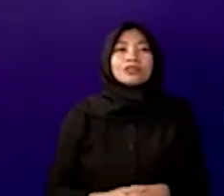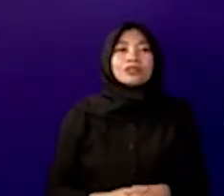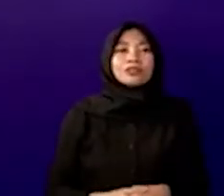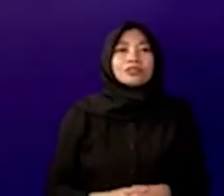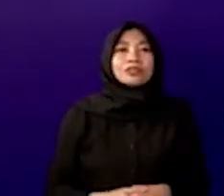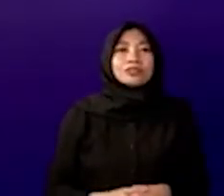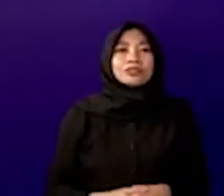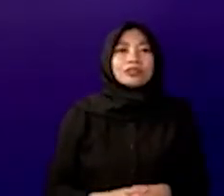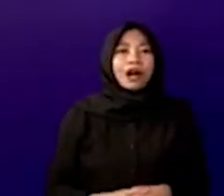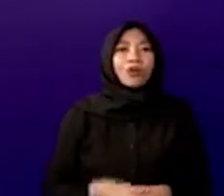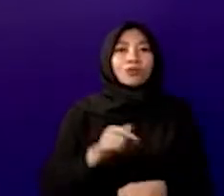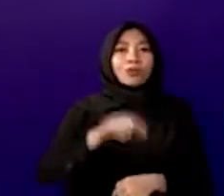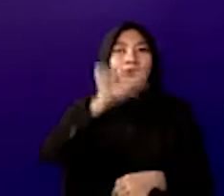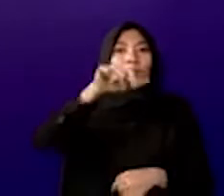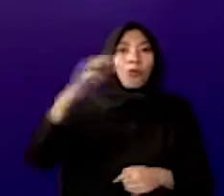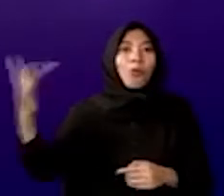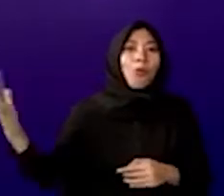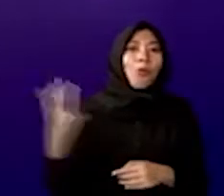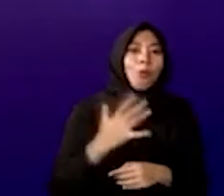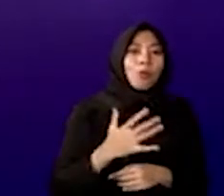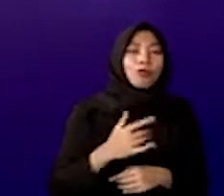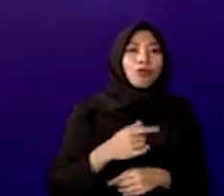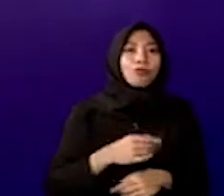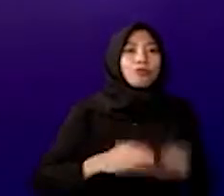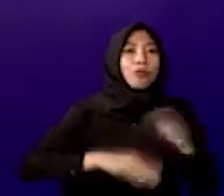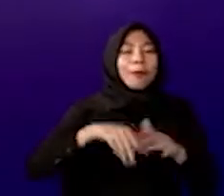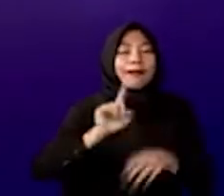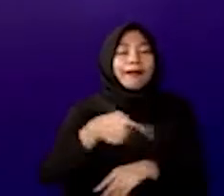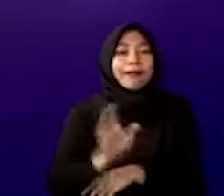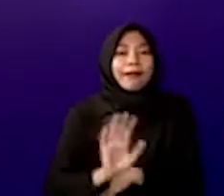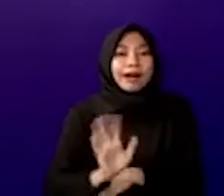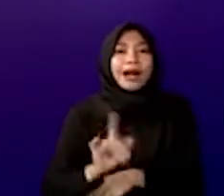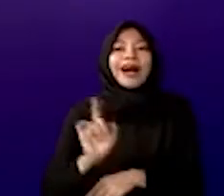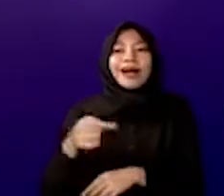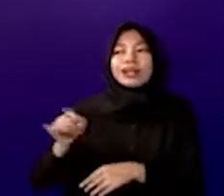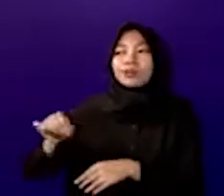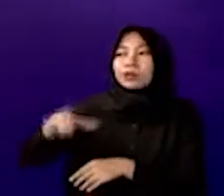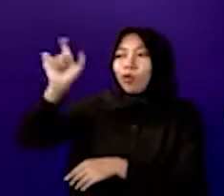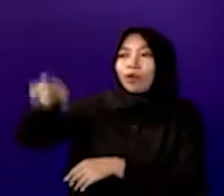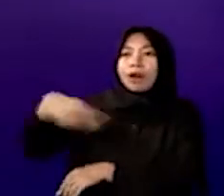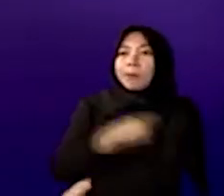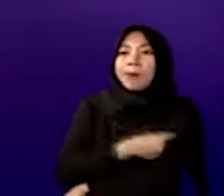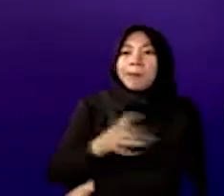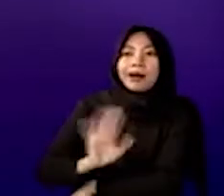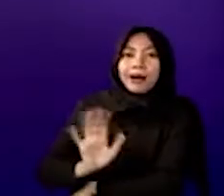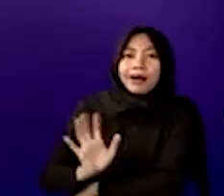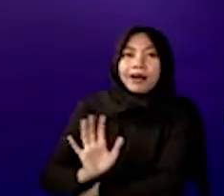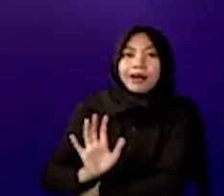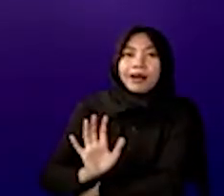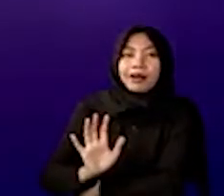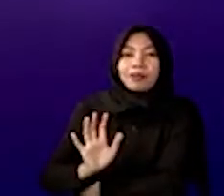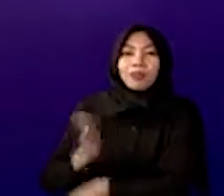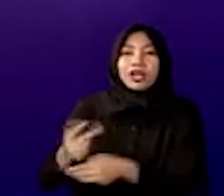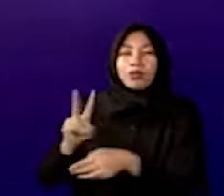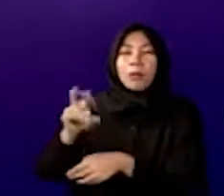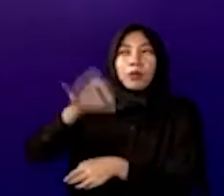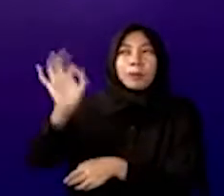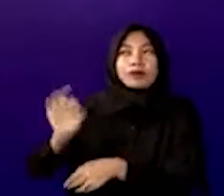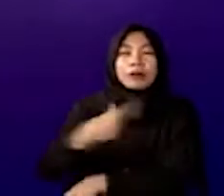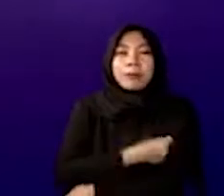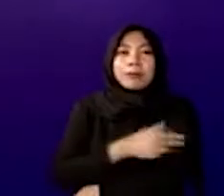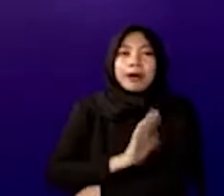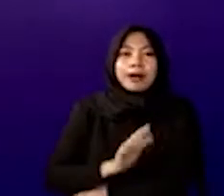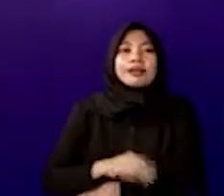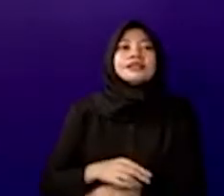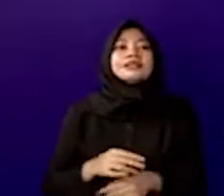tidak tidak sepenuhnya terpakai ada faktor yang kira-kira efisiensi atau kebuang itu 20% jadi kita